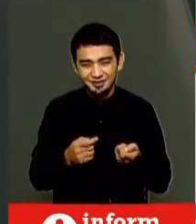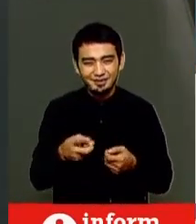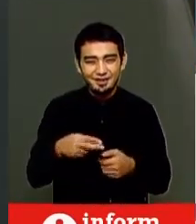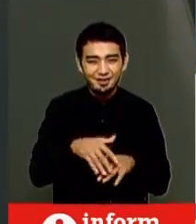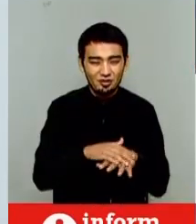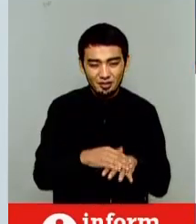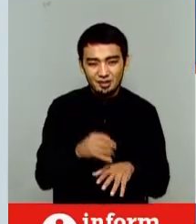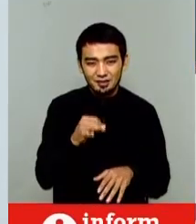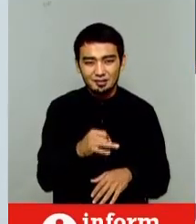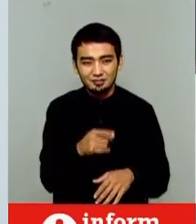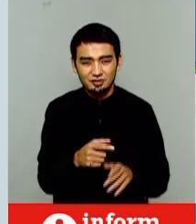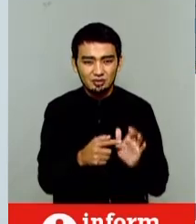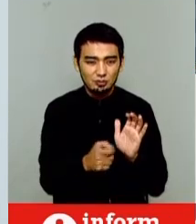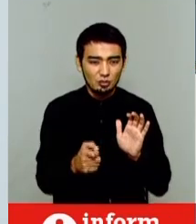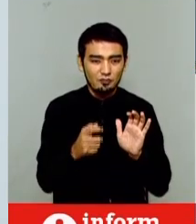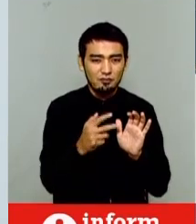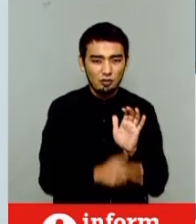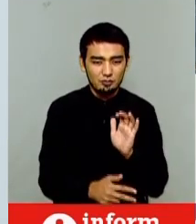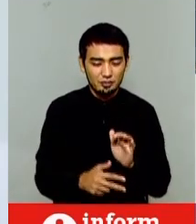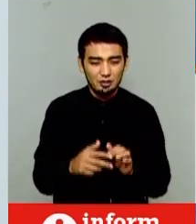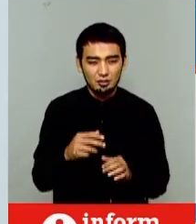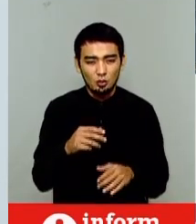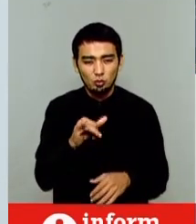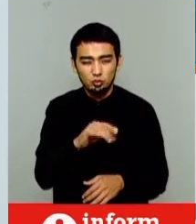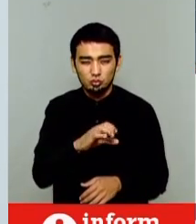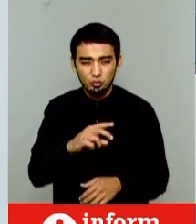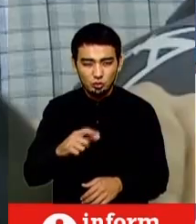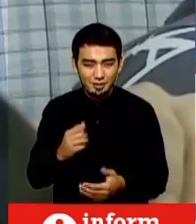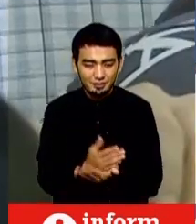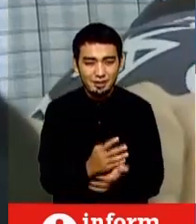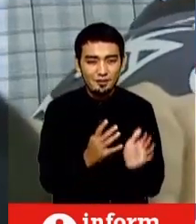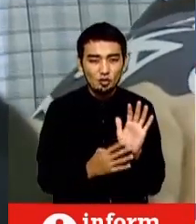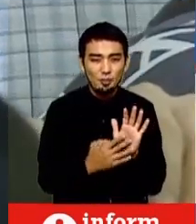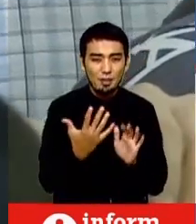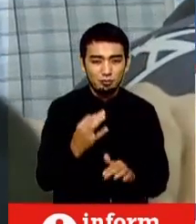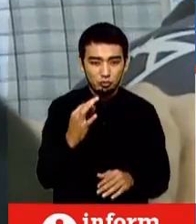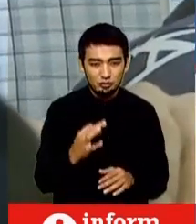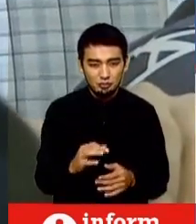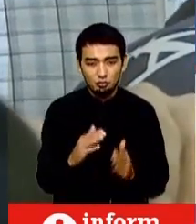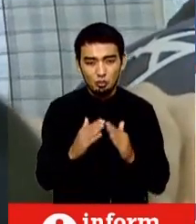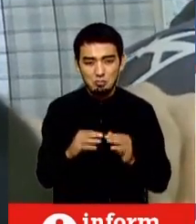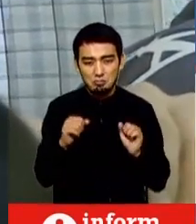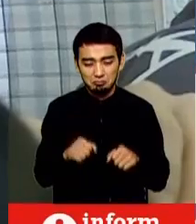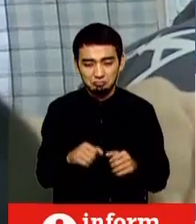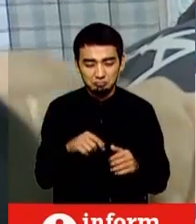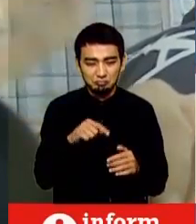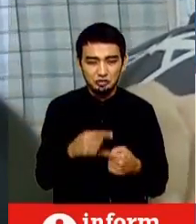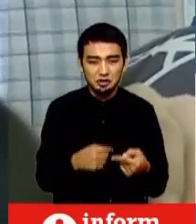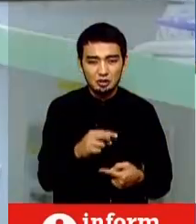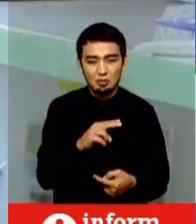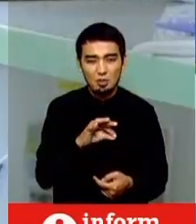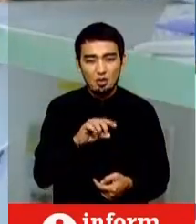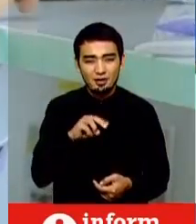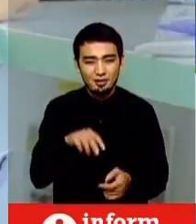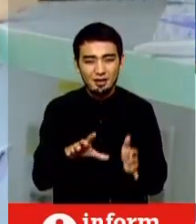говорят, они предоставляют 780 услуг, 95% которых можно получить удаленно, не выходя из дома, через портал